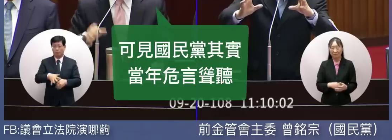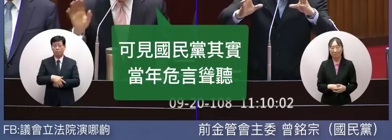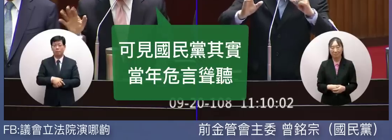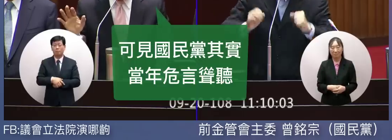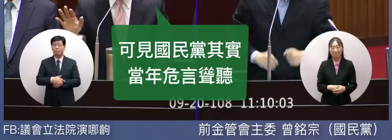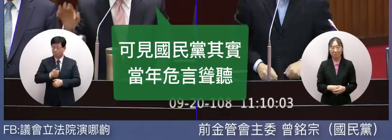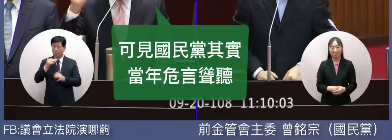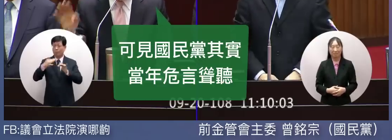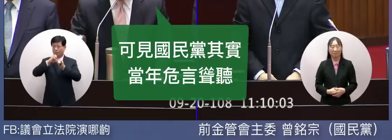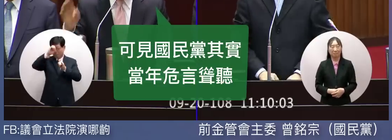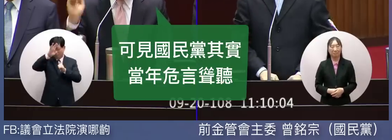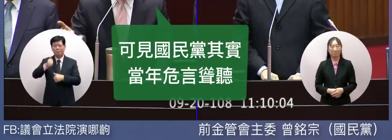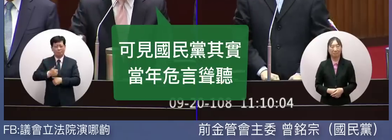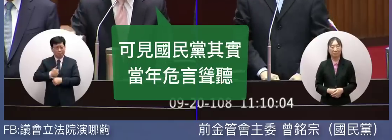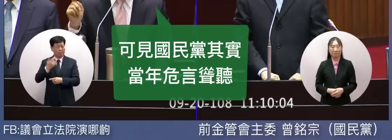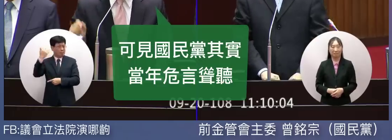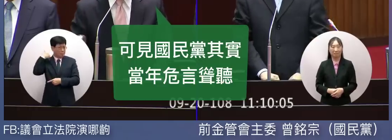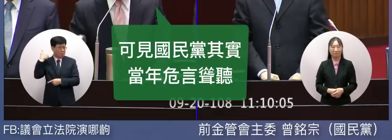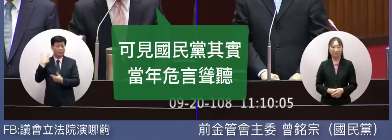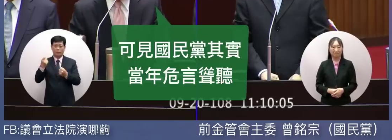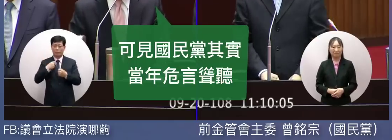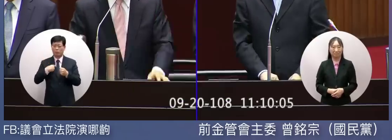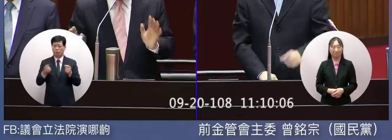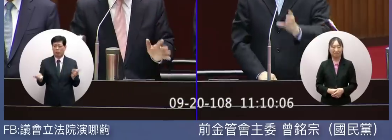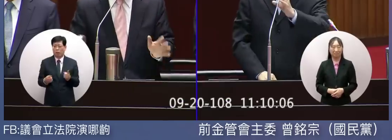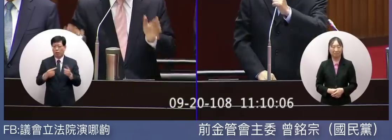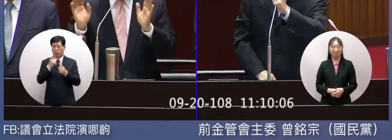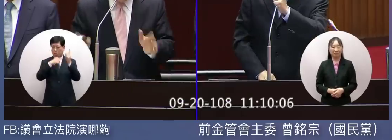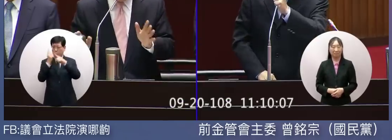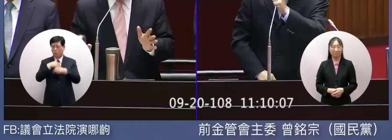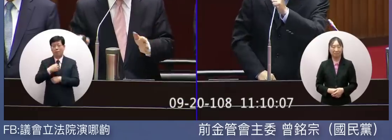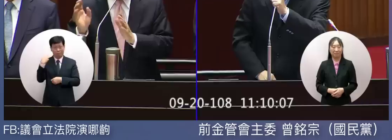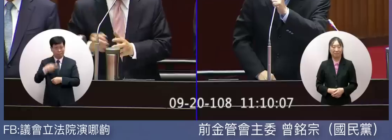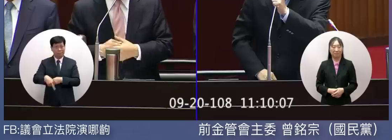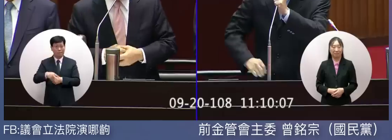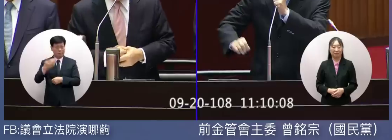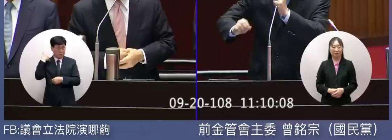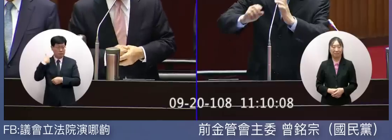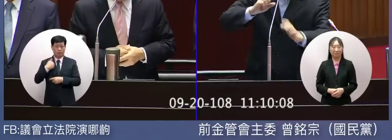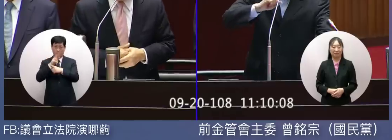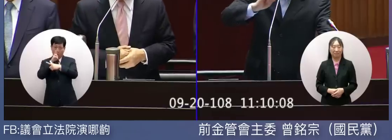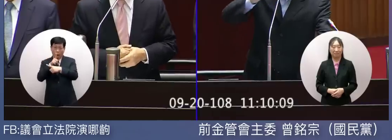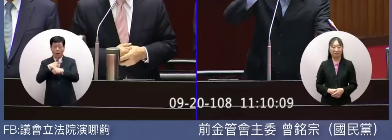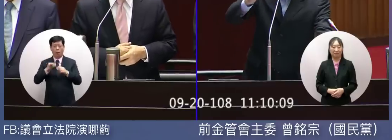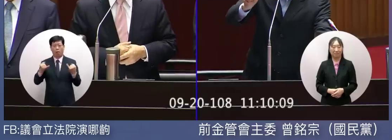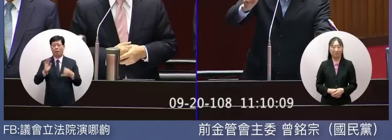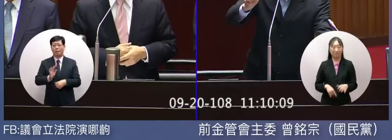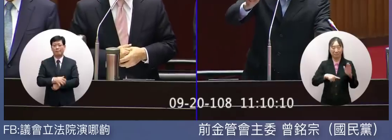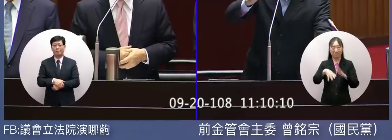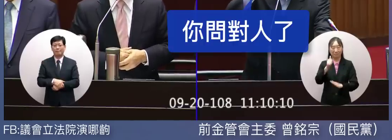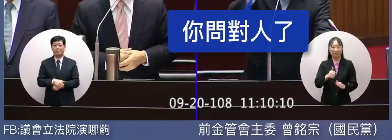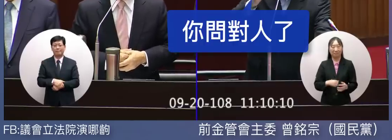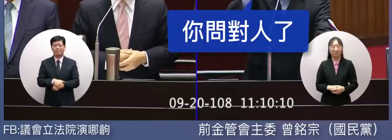见国民党其实当年危言耸听，而且当年站在错误的对立面。 院